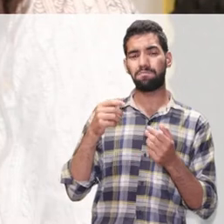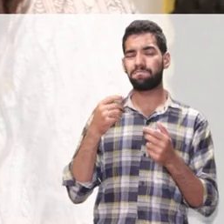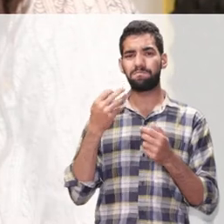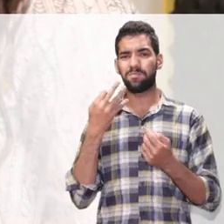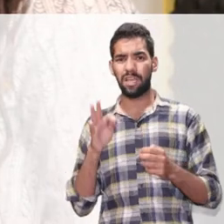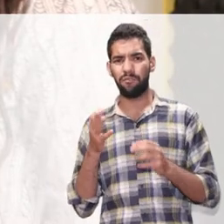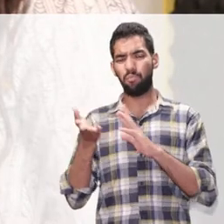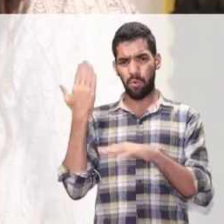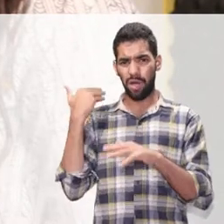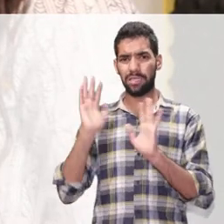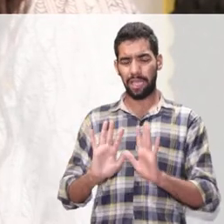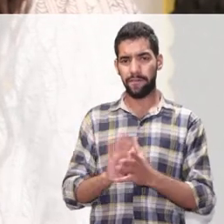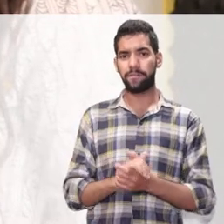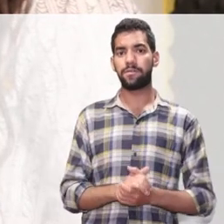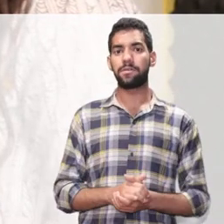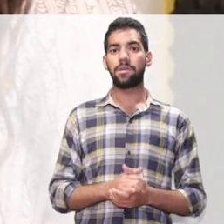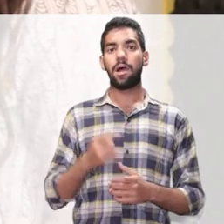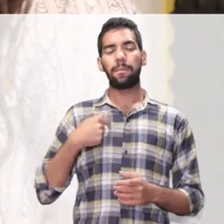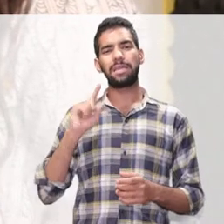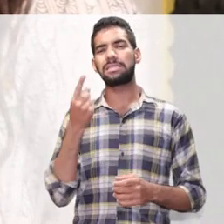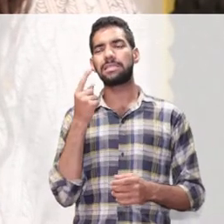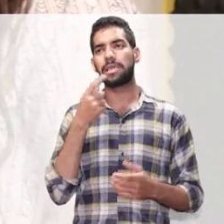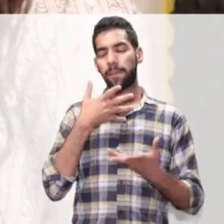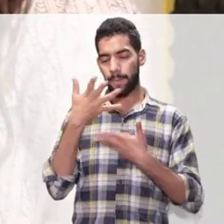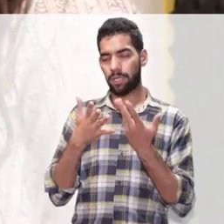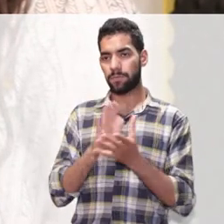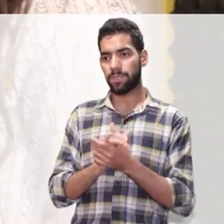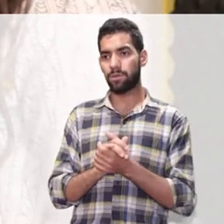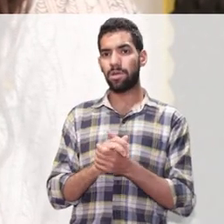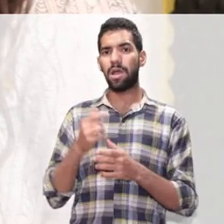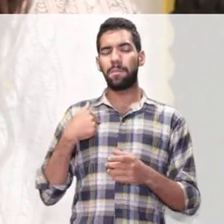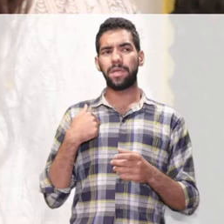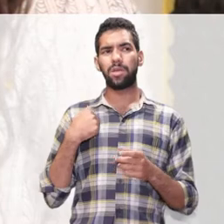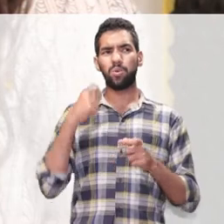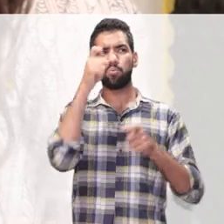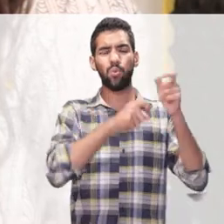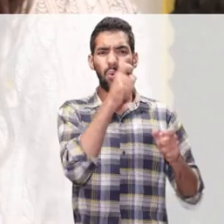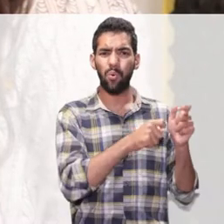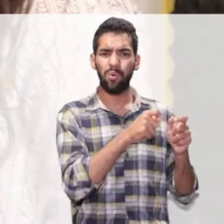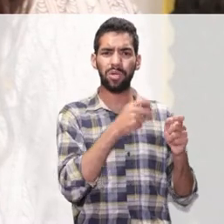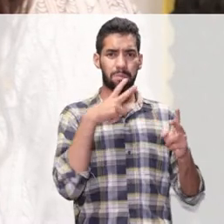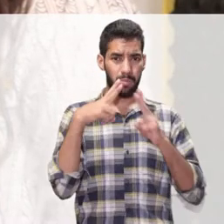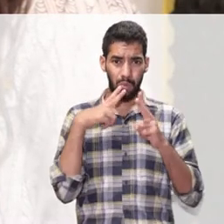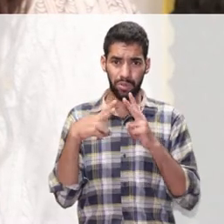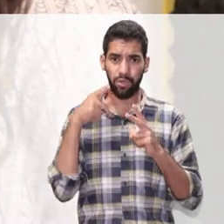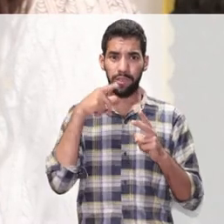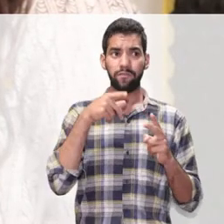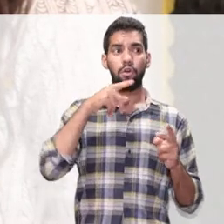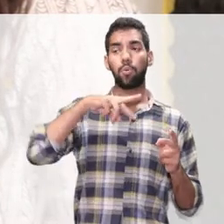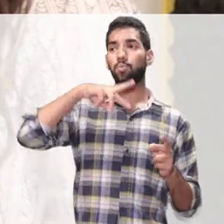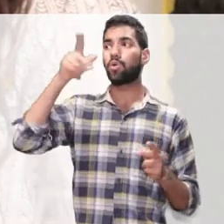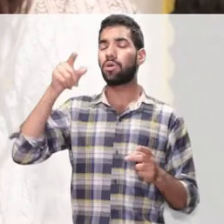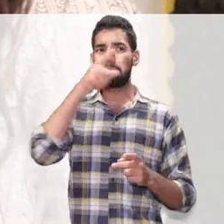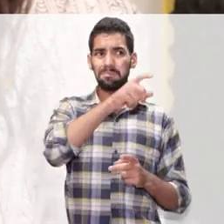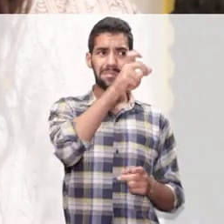कि एम अक्षर यू नो यू टॉक टो पीपल एंड वो कहते हैं कि अब देखो इस वंश के साथ अपनी जाति कि